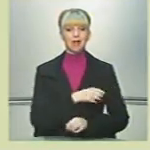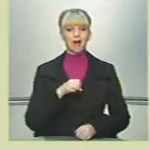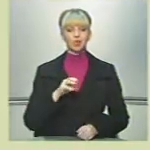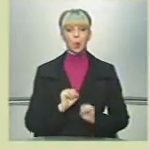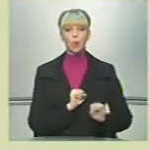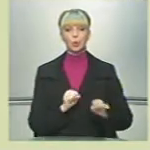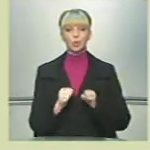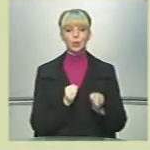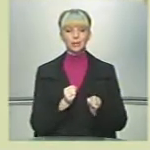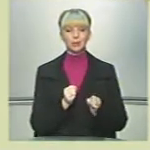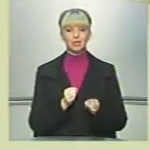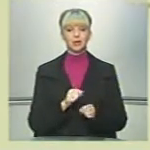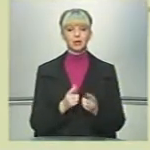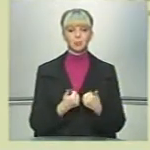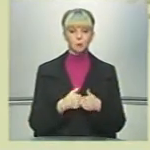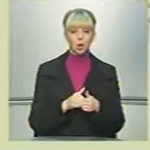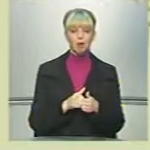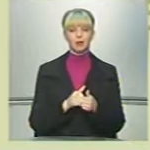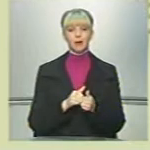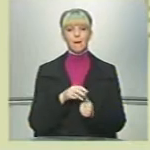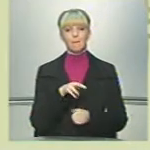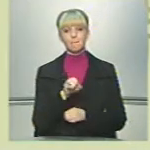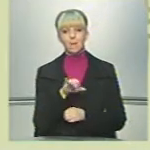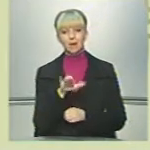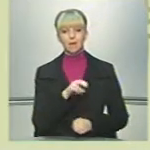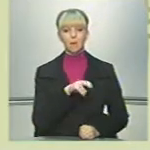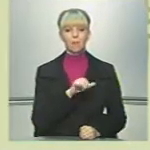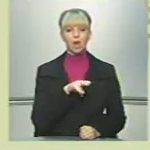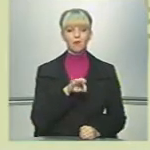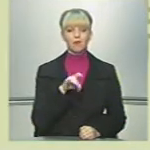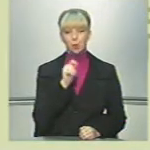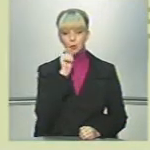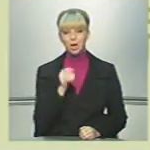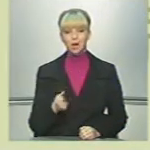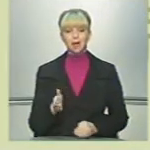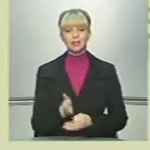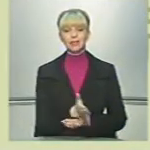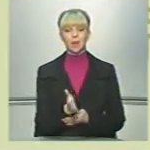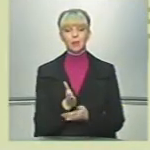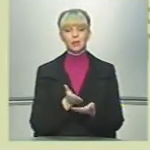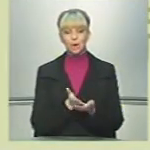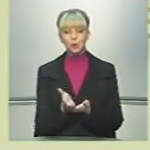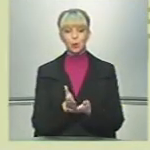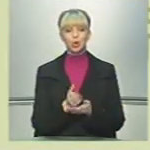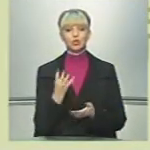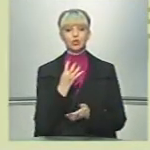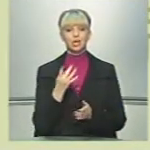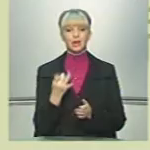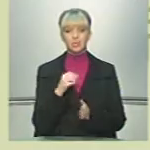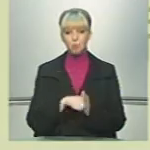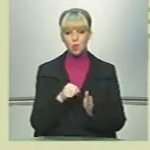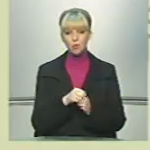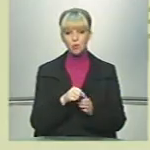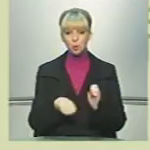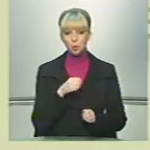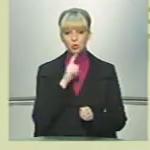Укріплення Збройних сил України поблизу Мар'їнки, Павлополя. На Луганському напрямку бойовики 4 рази порушували режим припинення вогню.